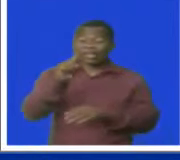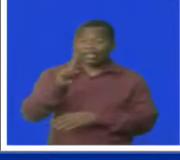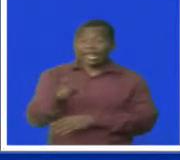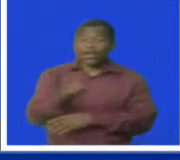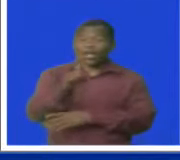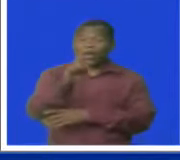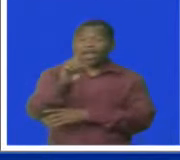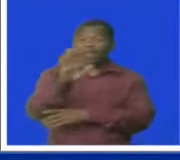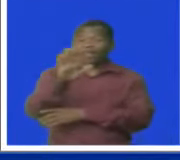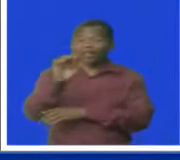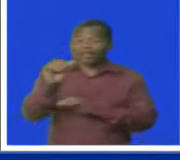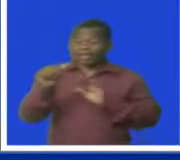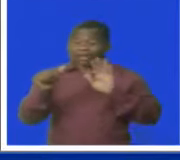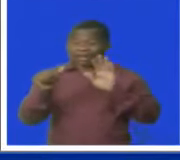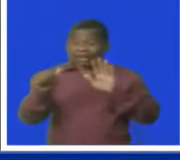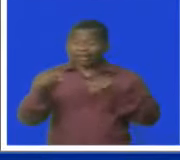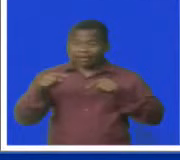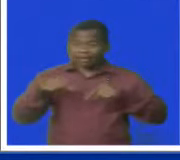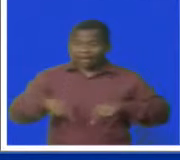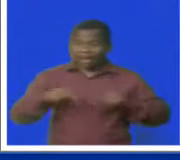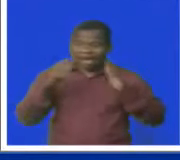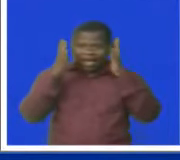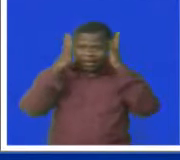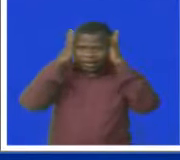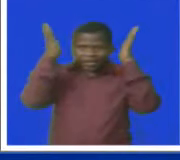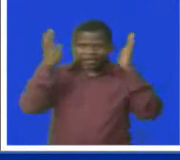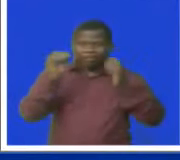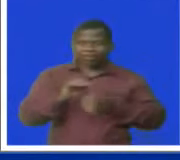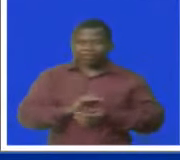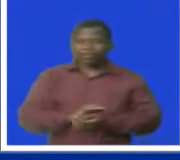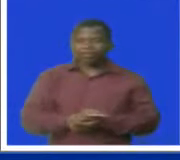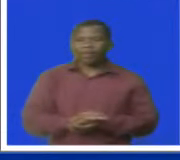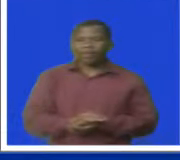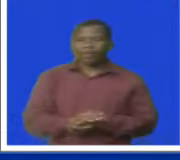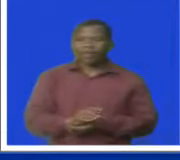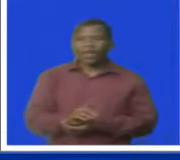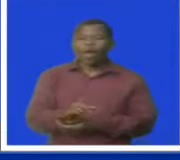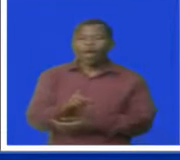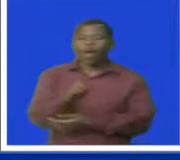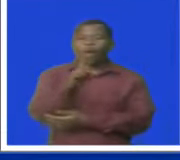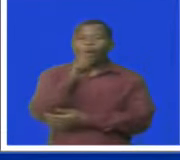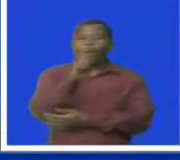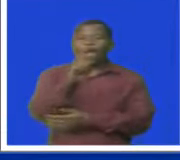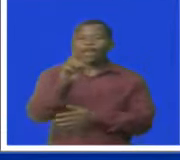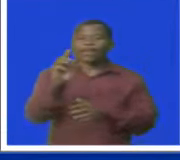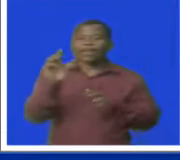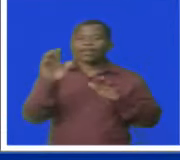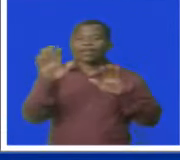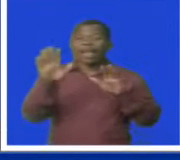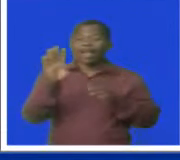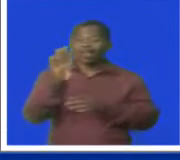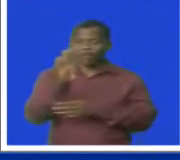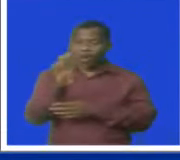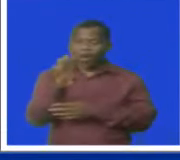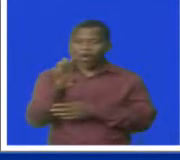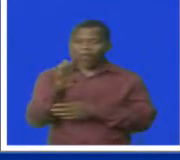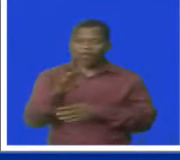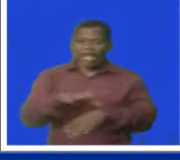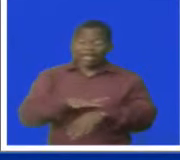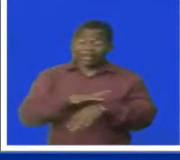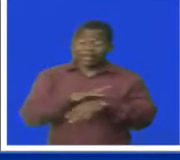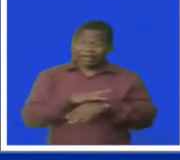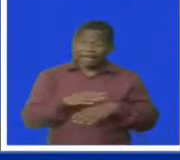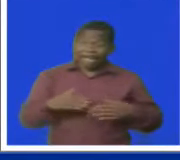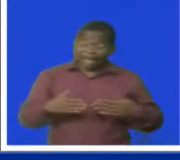6,156 labatholakele nalo mkhuhlane lapha eve. Lombiko ke ukhomba kutsi bangu 194 labalashelwa lomkhuhlane, bangu